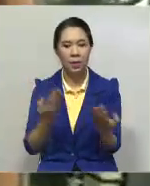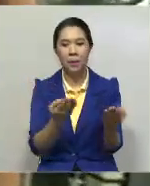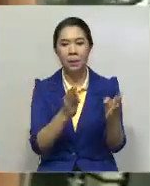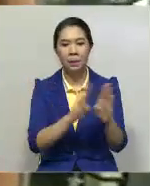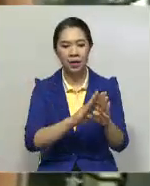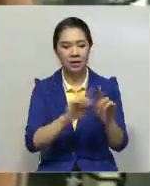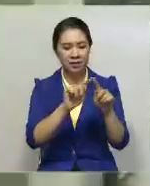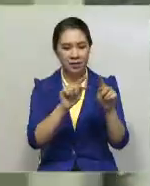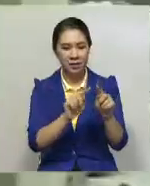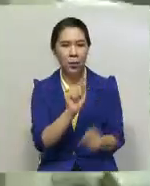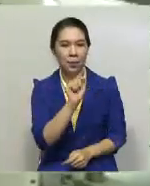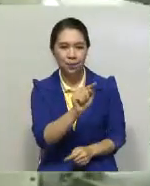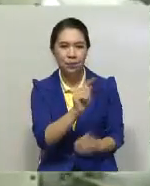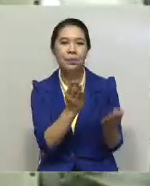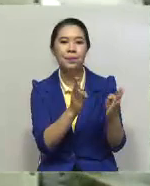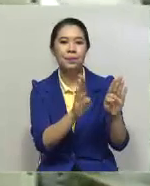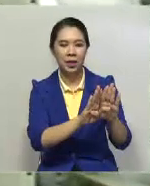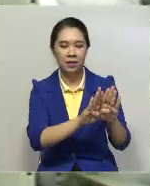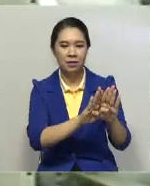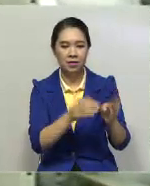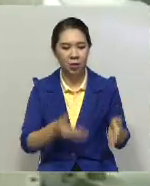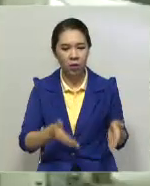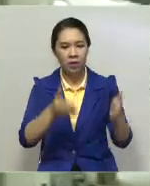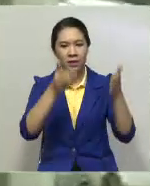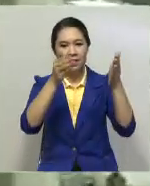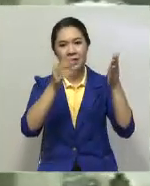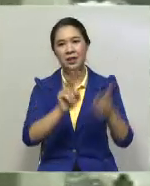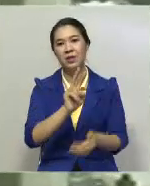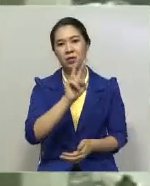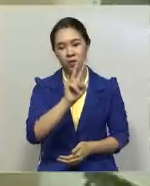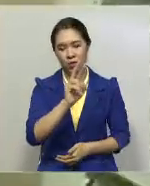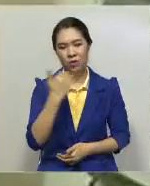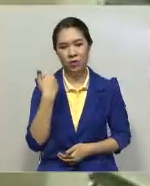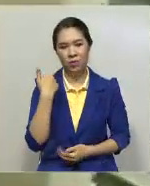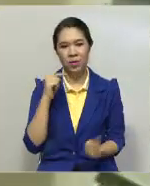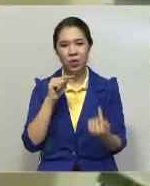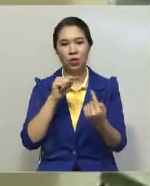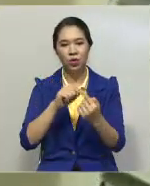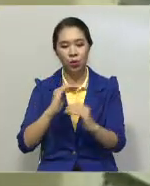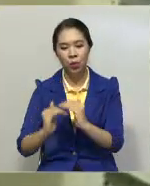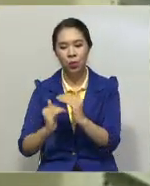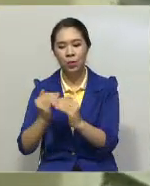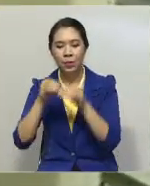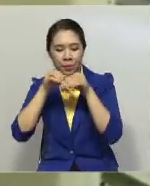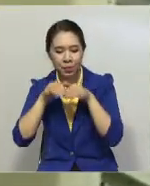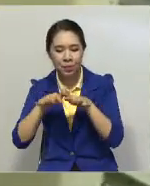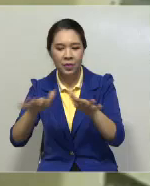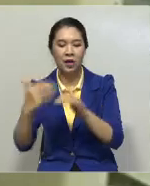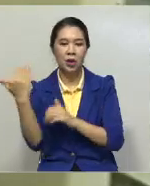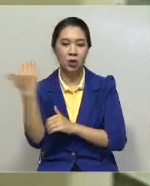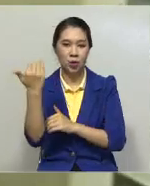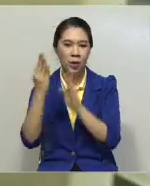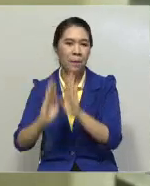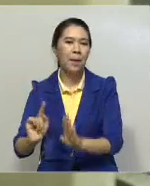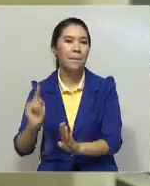ปิดสวิตช์ระบบอนาล็อกด้วยตัวเองนะครับที่อาคารใบหยก2ซึ่งถือว่าเป็นการก้าวเข้าสู่การแพร่ภาพโทรทัศน์ในระบบดิ